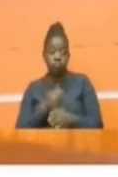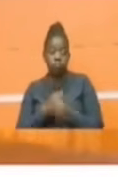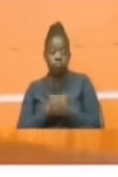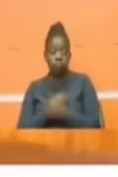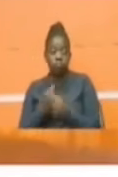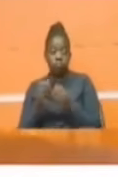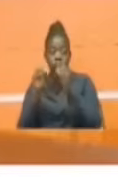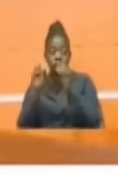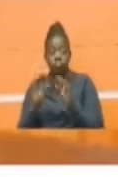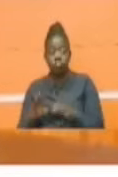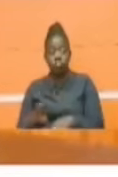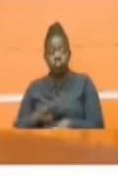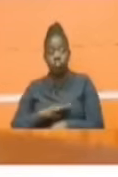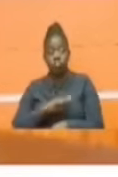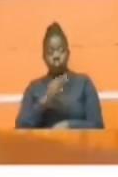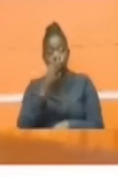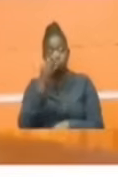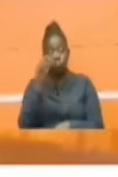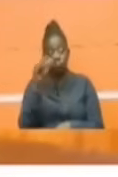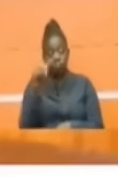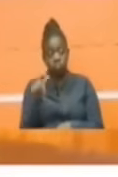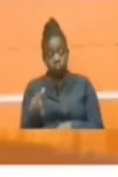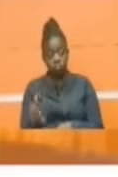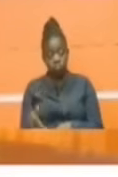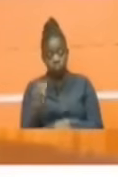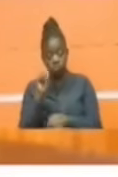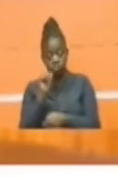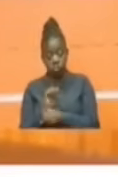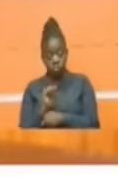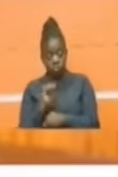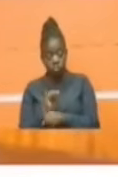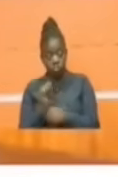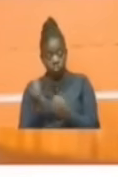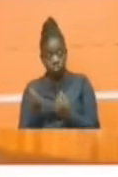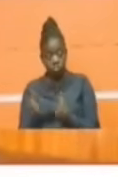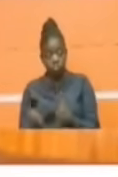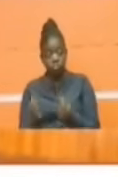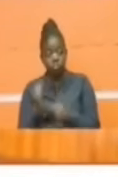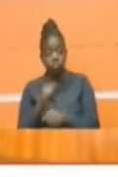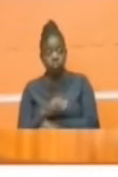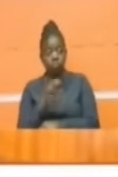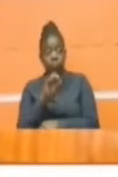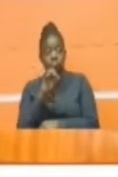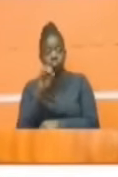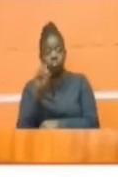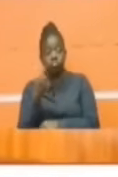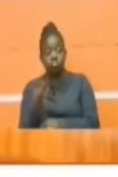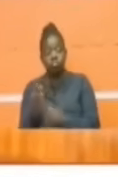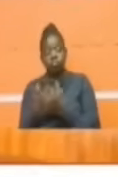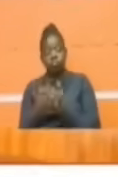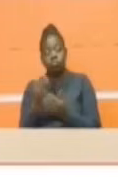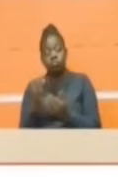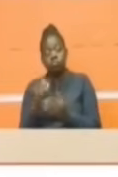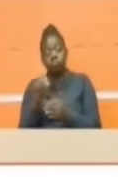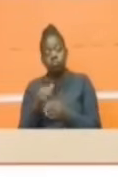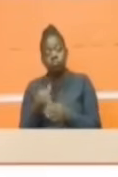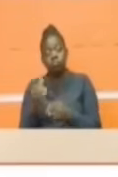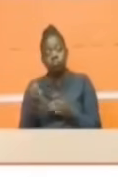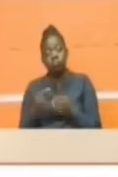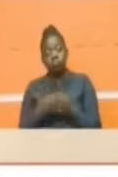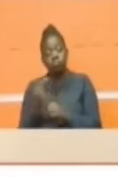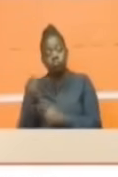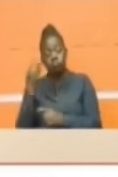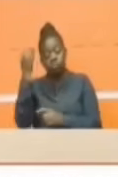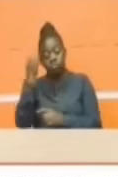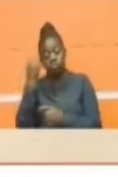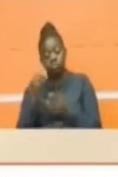ayobu mubiri wa atemera mujobukulu asatu mu musanvu ng'emirimu agigakalabiza ku ssomero lya Educare Junior School ewa Kaliga mu Kampala